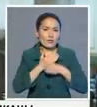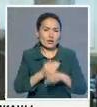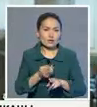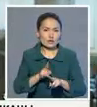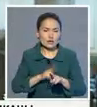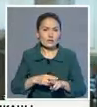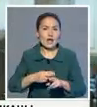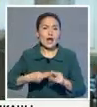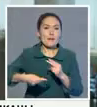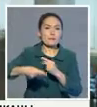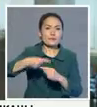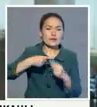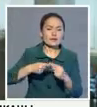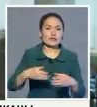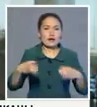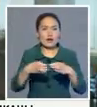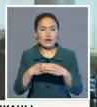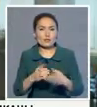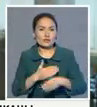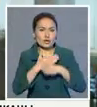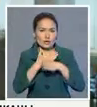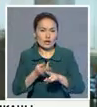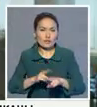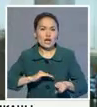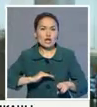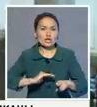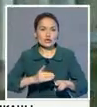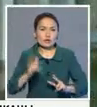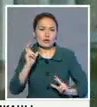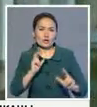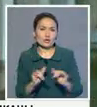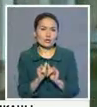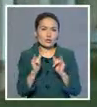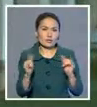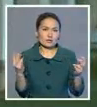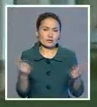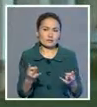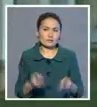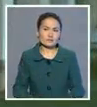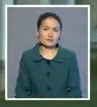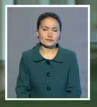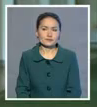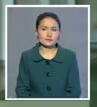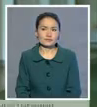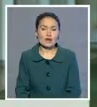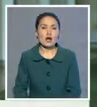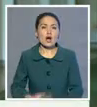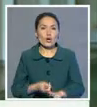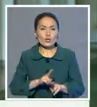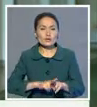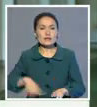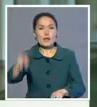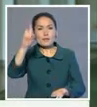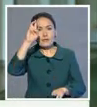бермейді. Сол себепті оған бизнесті жұмылдырып, жекеменшік білім беру ұйымдарын дамытудың маңызы зор. Өз күшімен ашып, сол